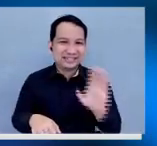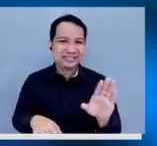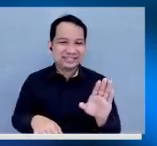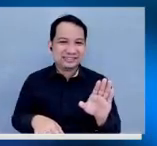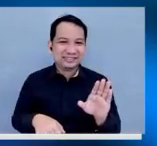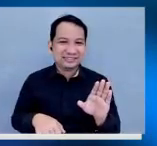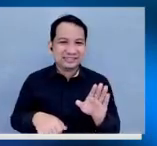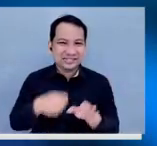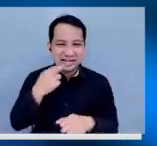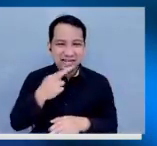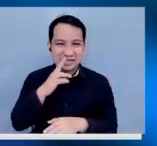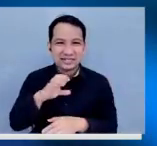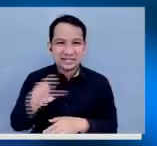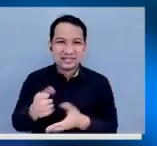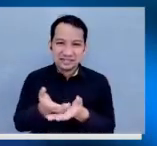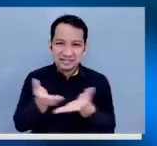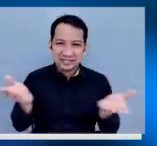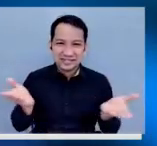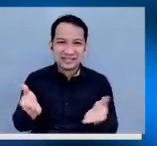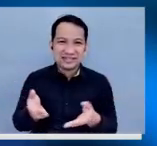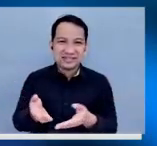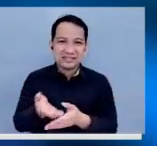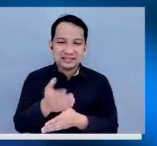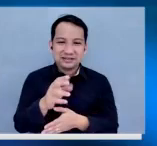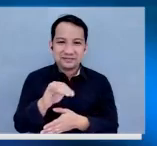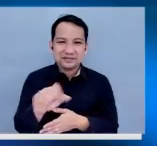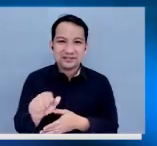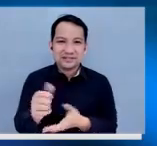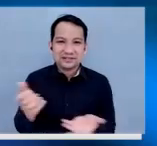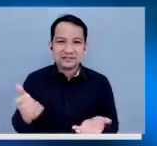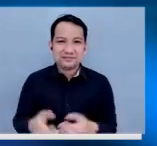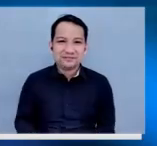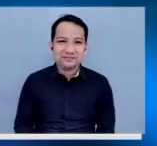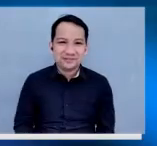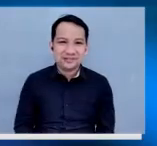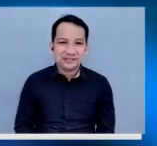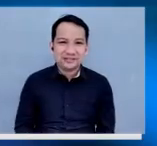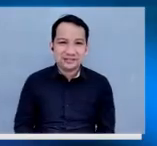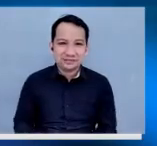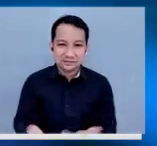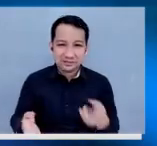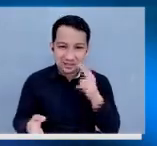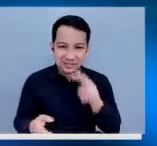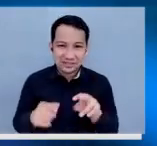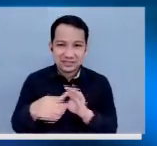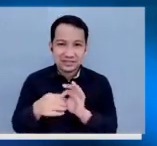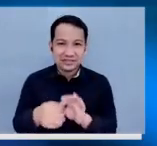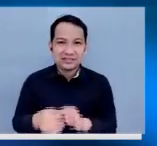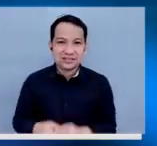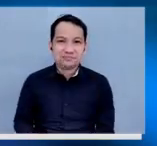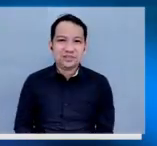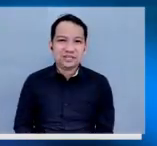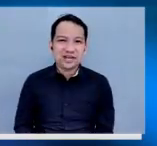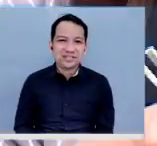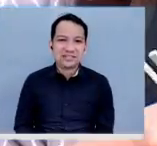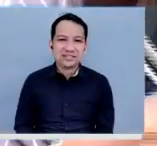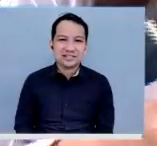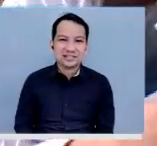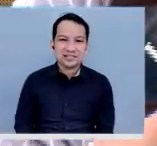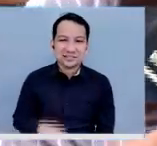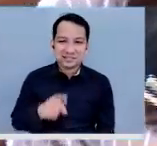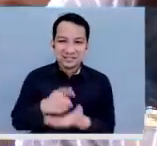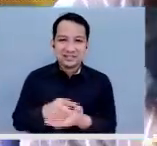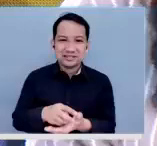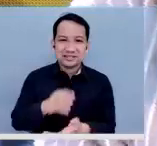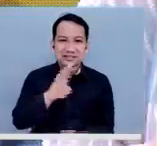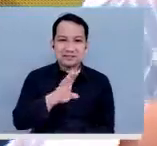Panalo. Imbitahan nyo na sila, Manong Sushi, kung saan tayo makikita, saan pwede mag-order. Yes po, we are located at BF Resort,